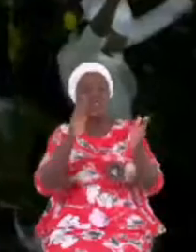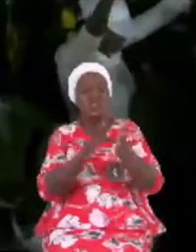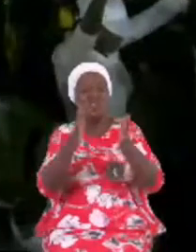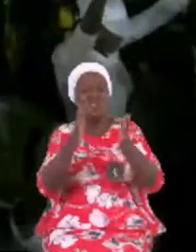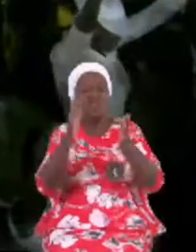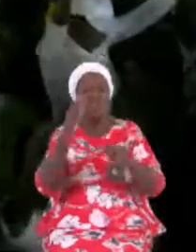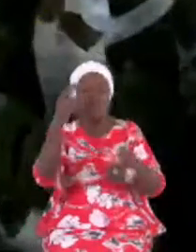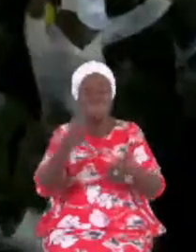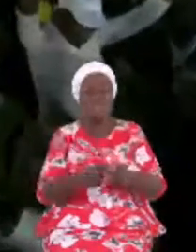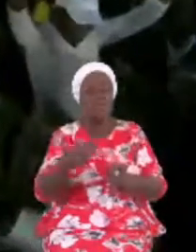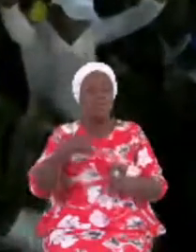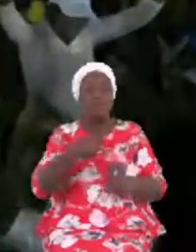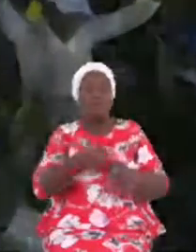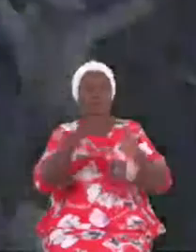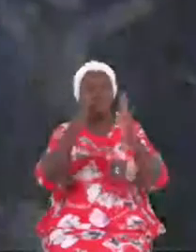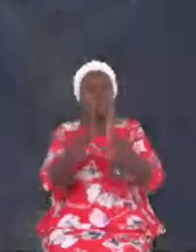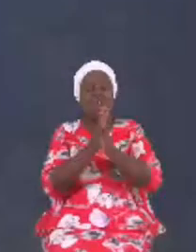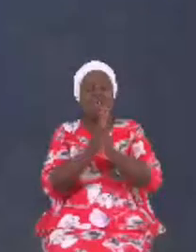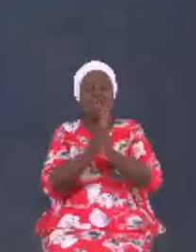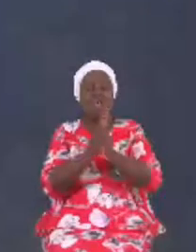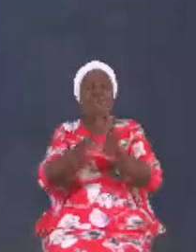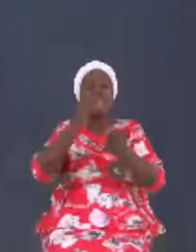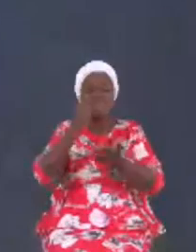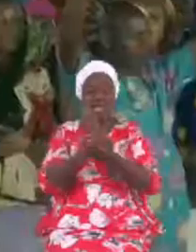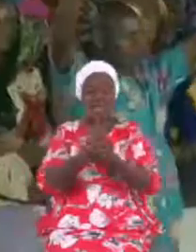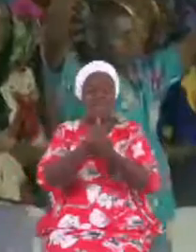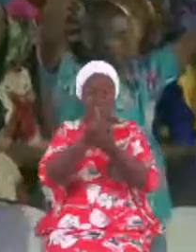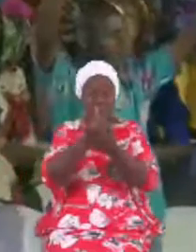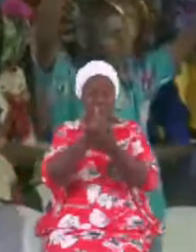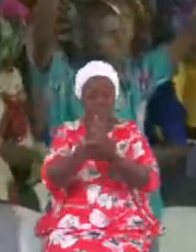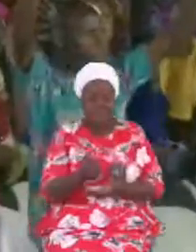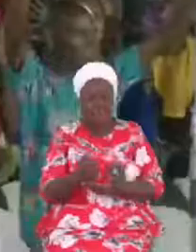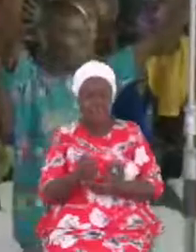de Jésus, nous prions.